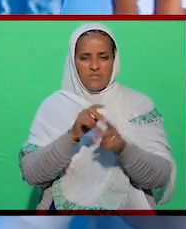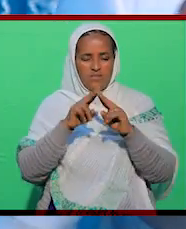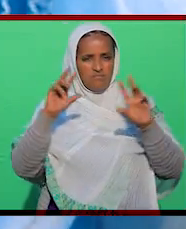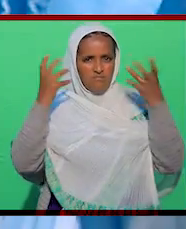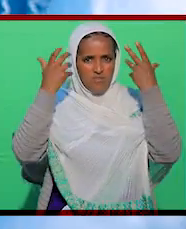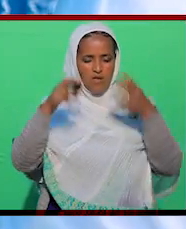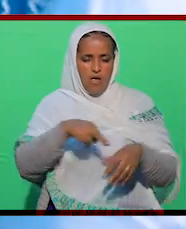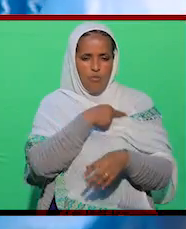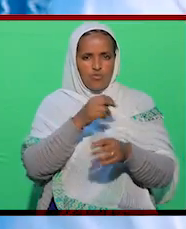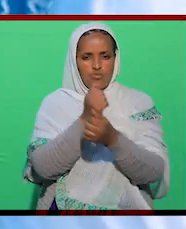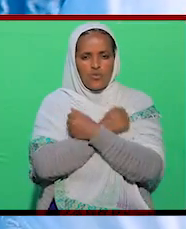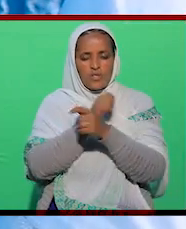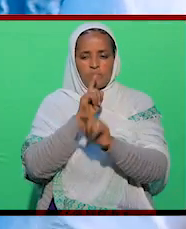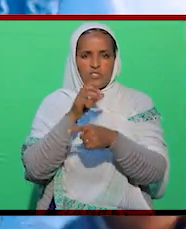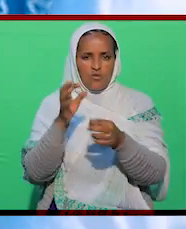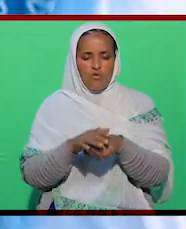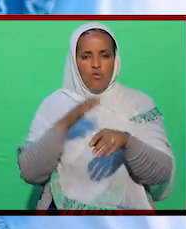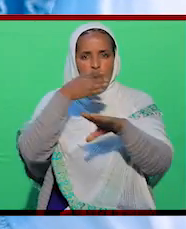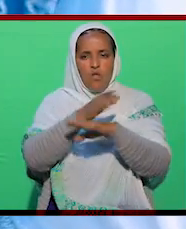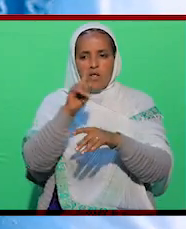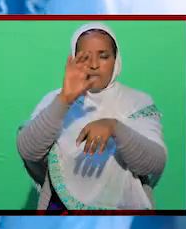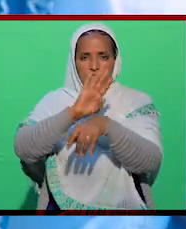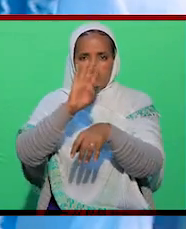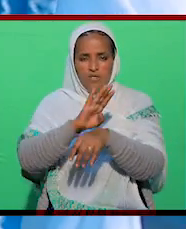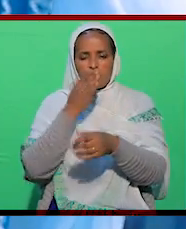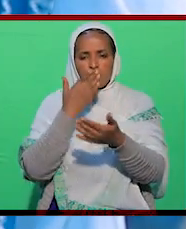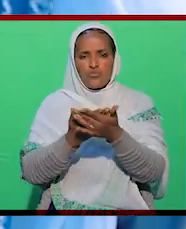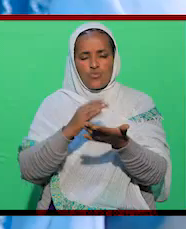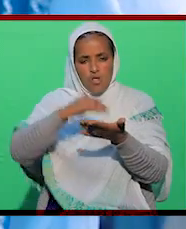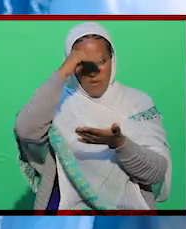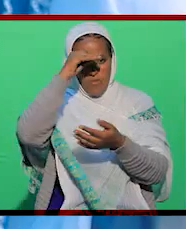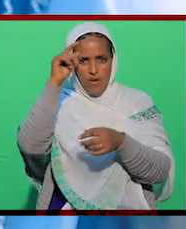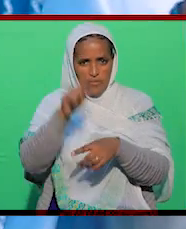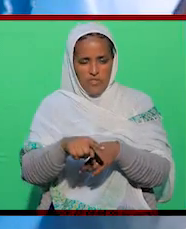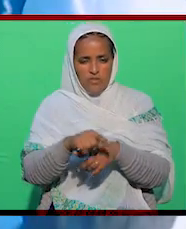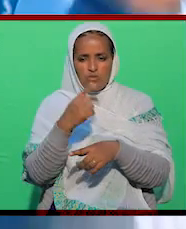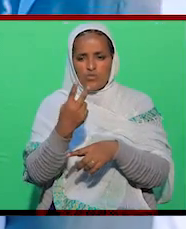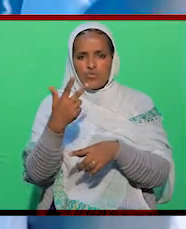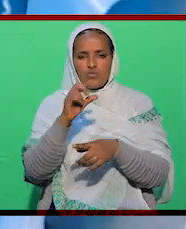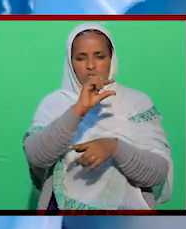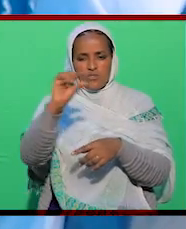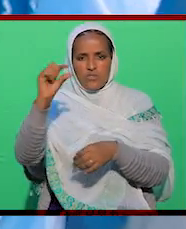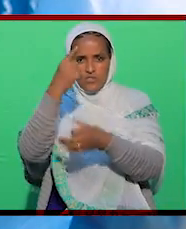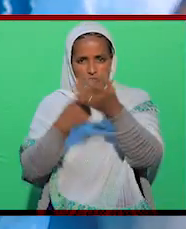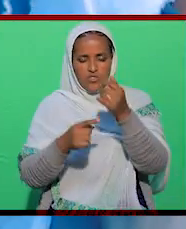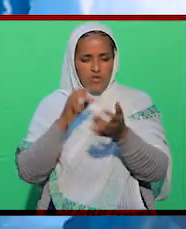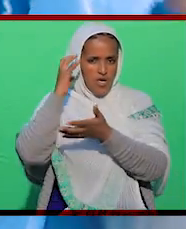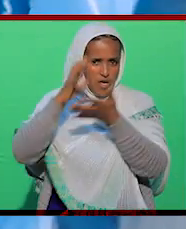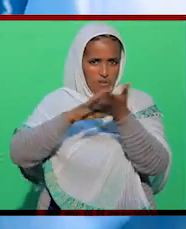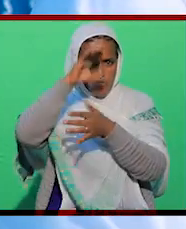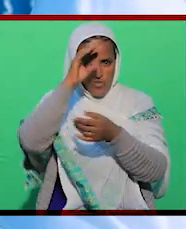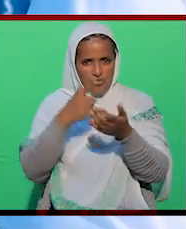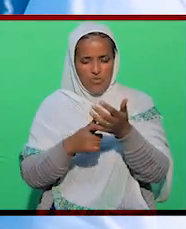የሚመልሰው ያጣል እና በጣም ተናደደ ሃይማኖቱን ይወዳል ግን መልስ የለው ዋላ አንድ በቤተክርስቲያን ትምህርት ጥሩ የተማረ መጣና ያን ሁለት ሶስት ጥቅስ ብቻ